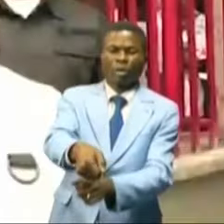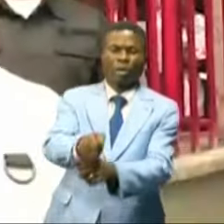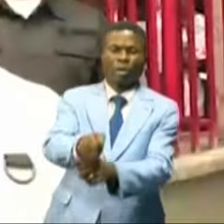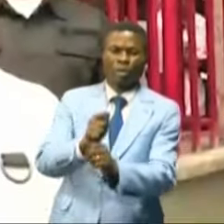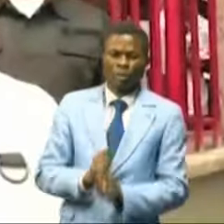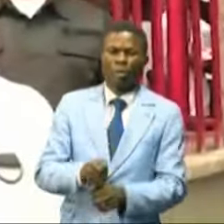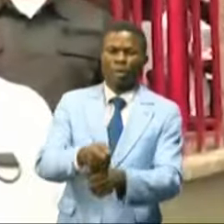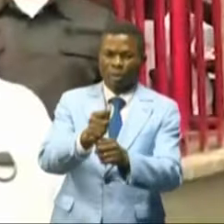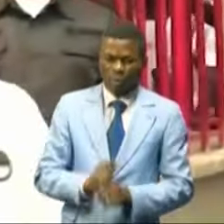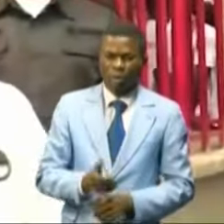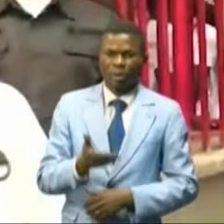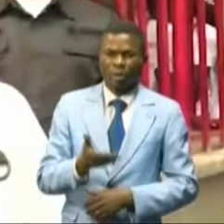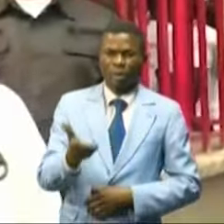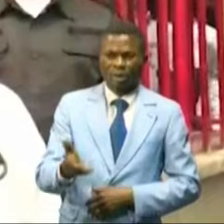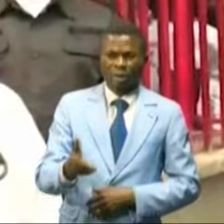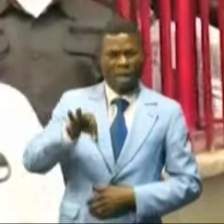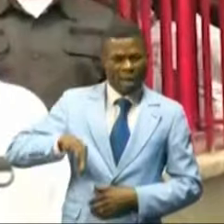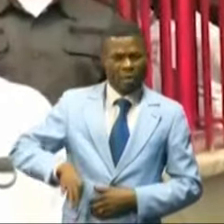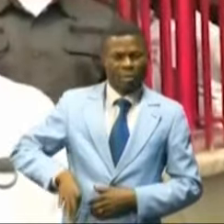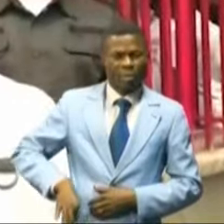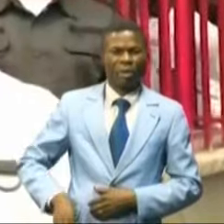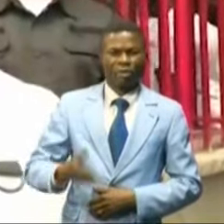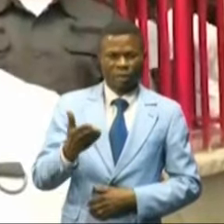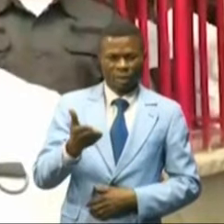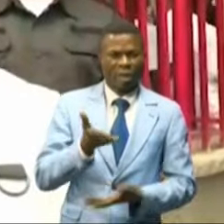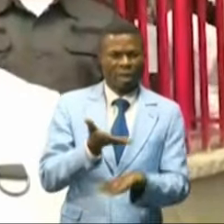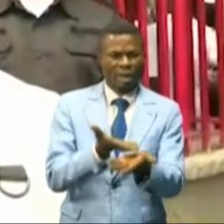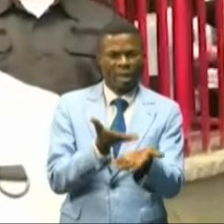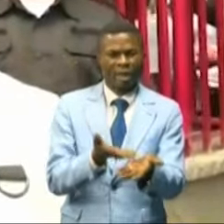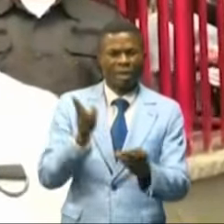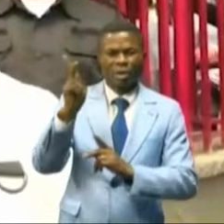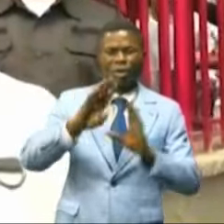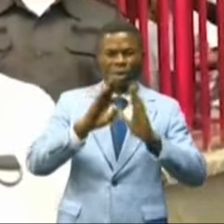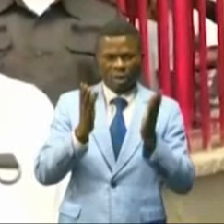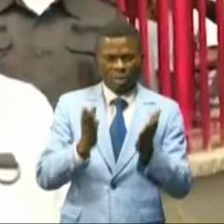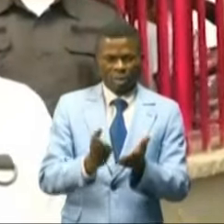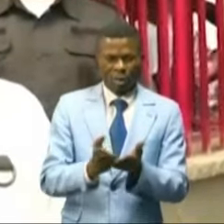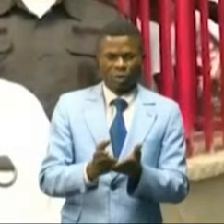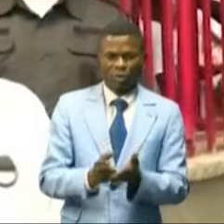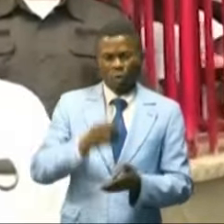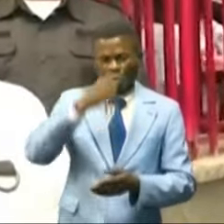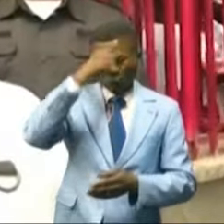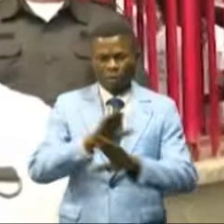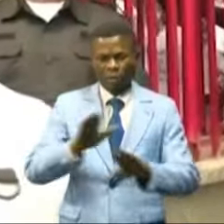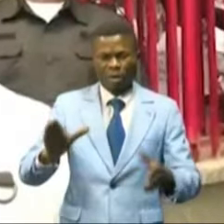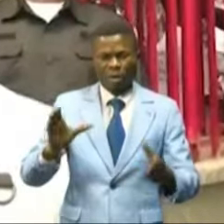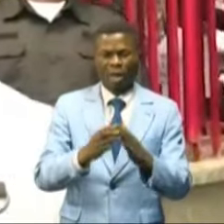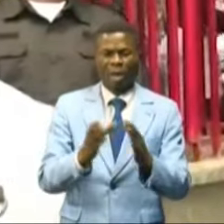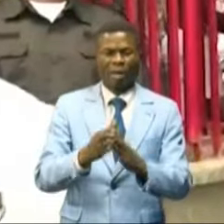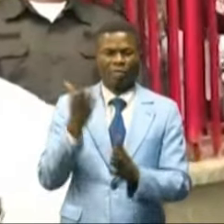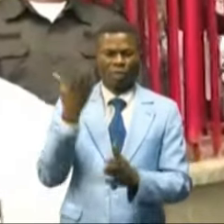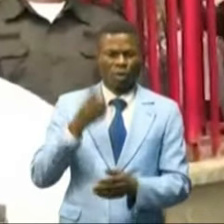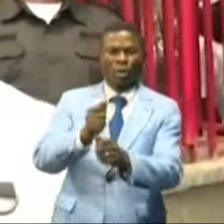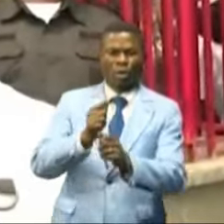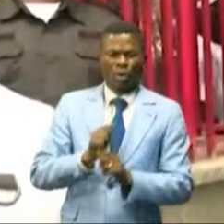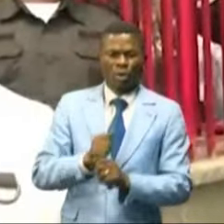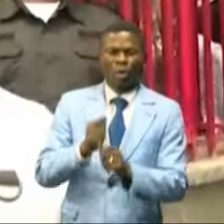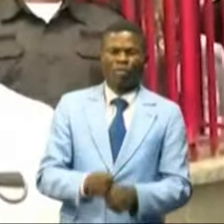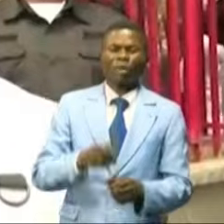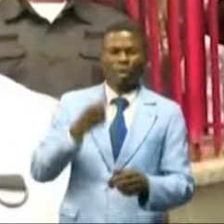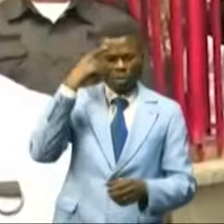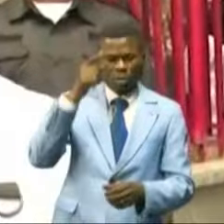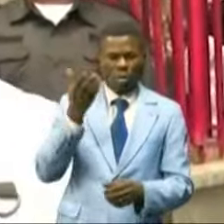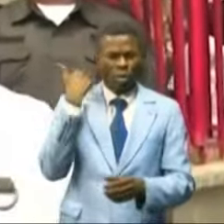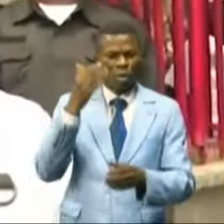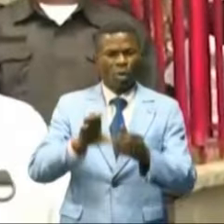Parce que c'est un bien qui servira à toute la population de ce secteur. Donc c'est un puits de forage qui fonctionne bien, l'eau